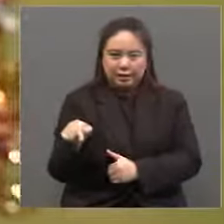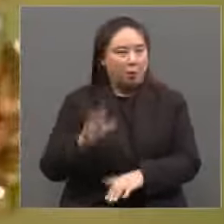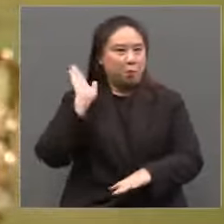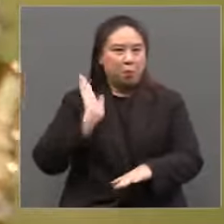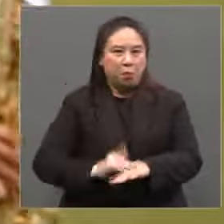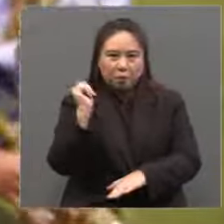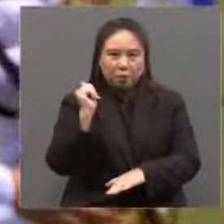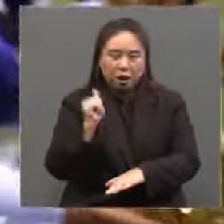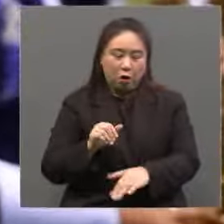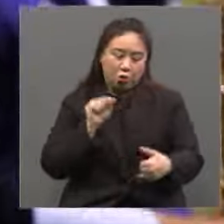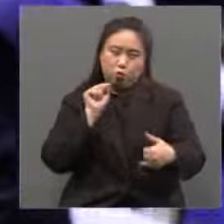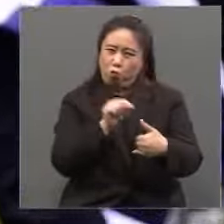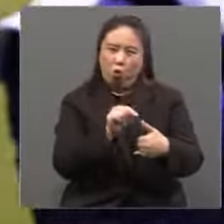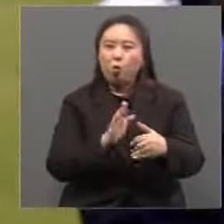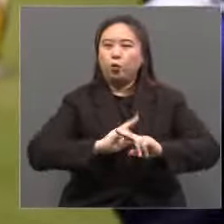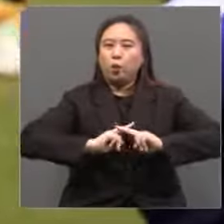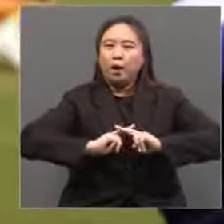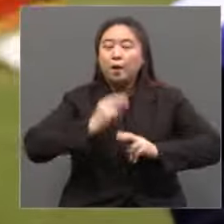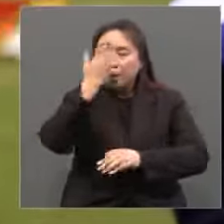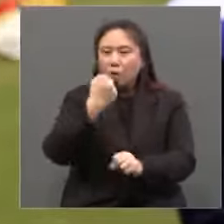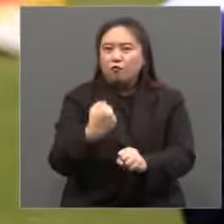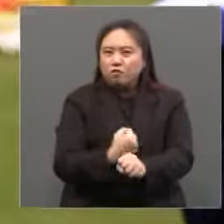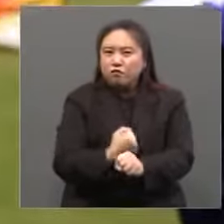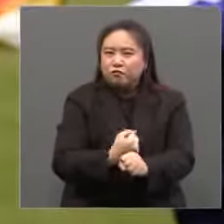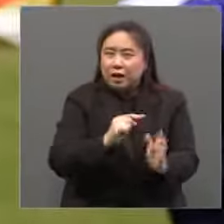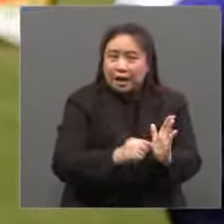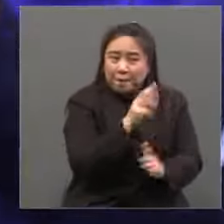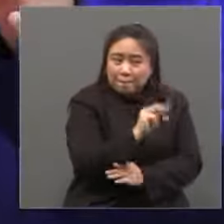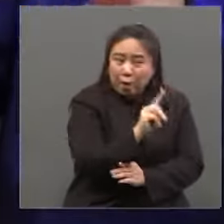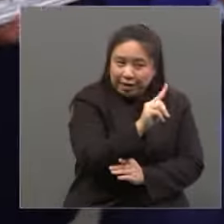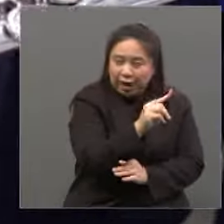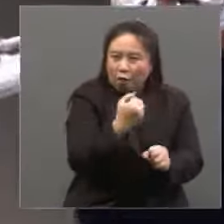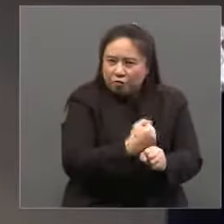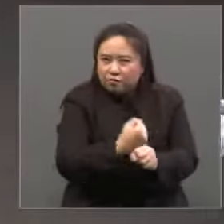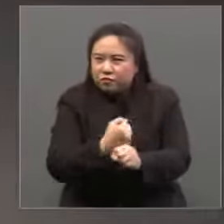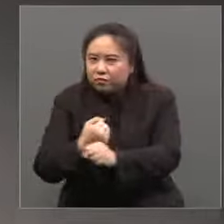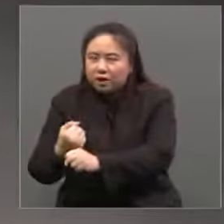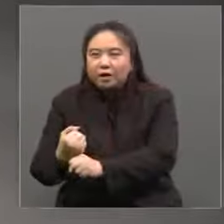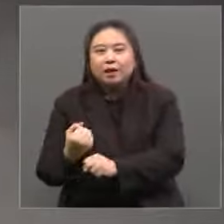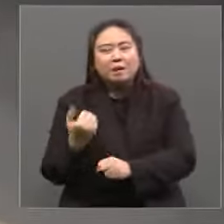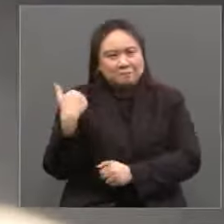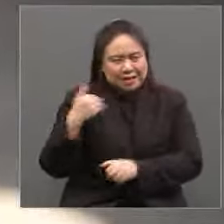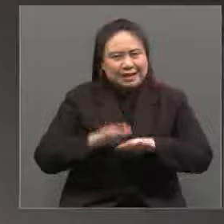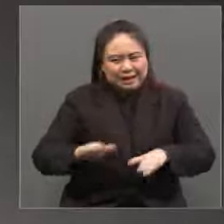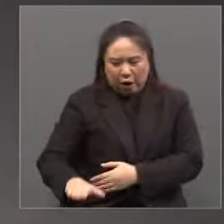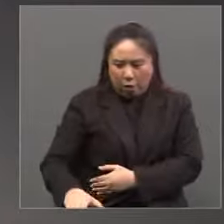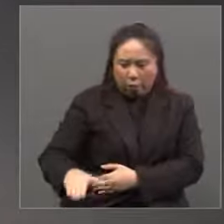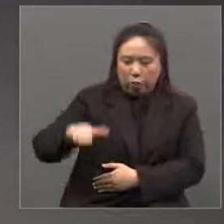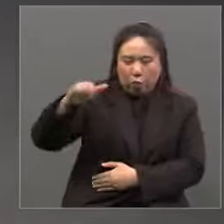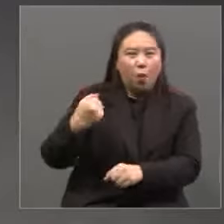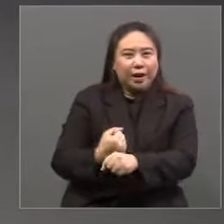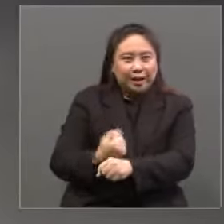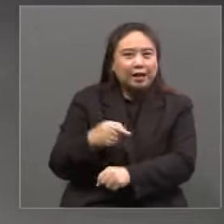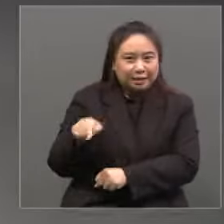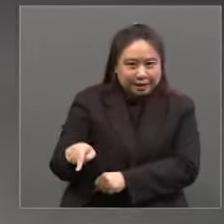ำนาญและเหมาะสมกับตนที่สุดเนื่องจากฝึกซ้อมมาตั้งแต่ชั้นม.1หรือบางคนเล่นมาตั้งแต่เด็กๆและในอนาคตก็จะ